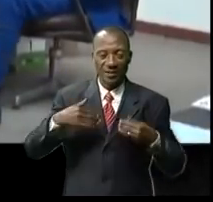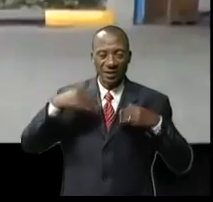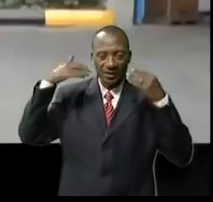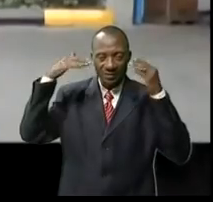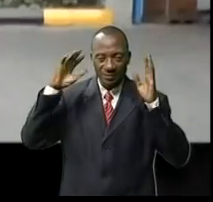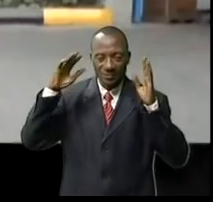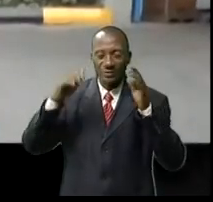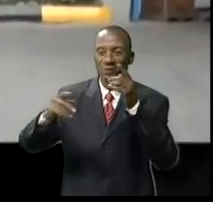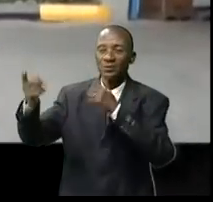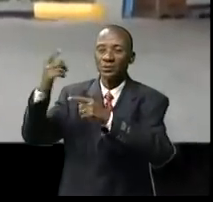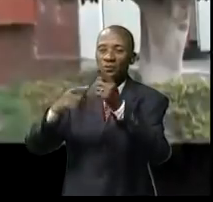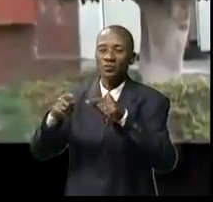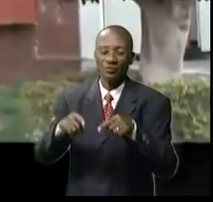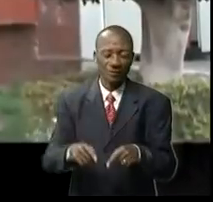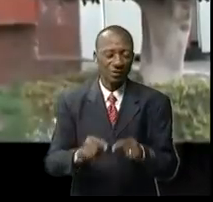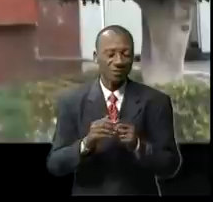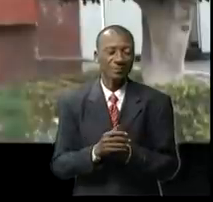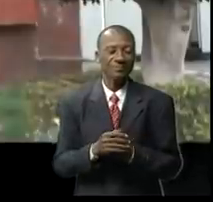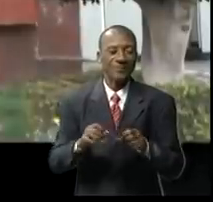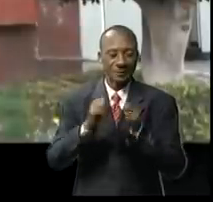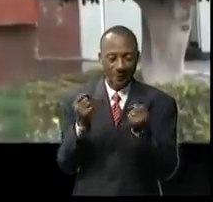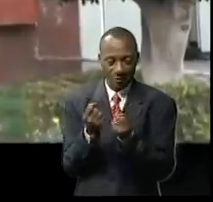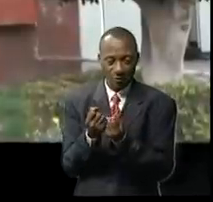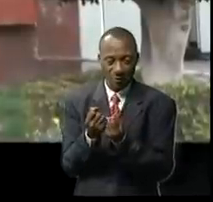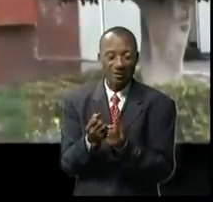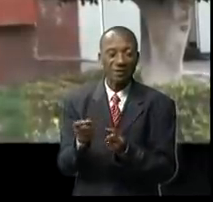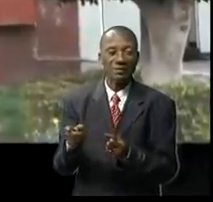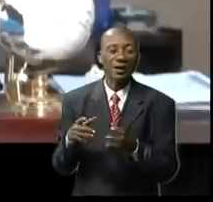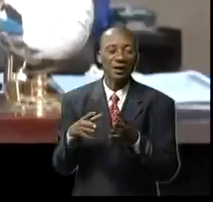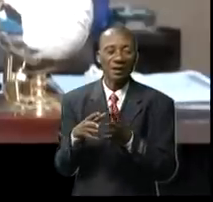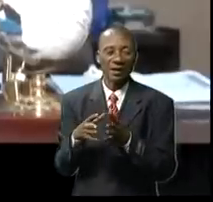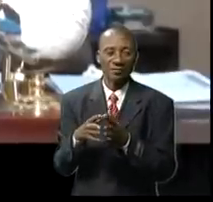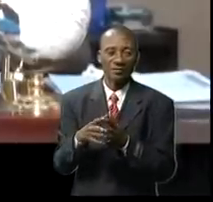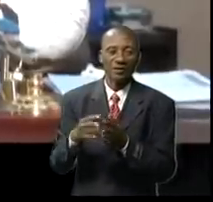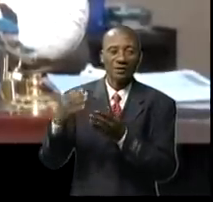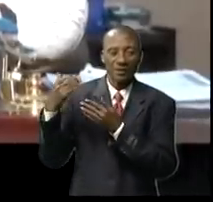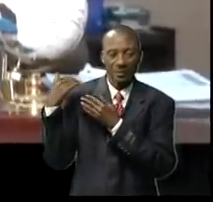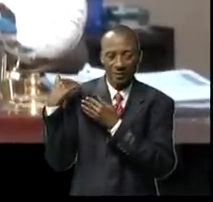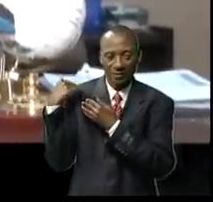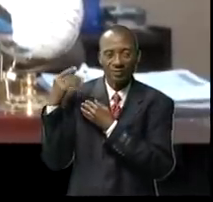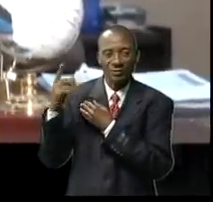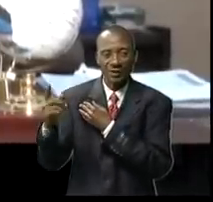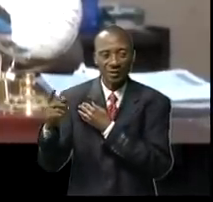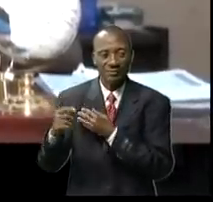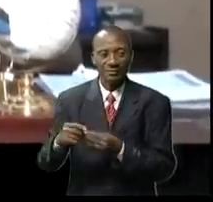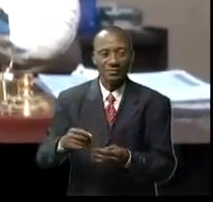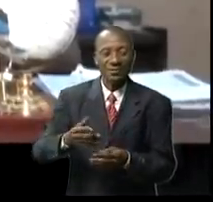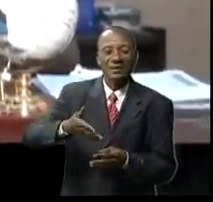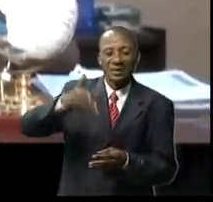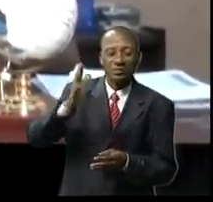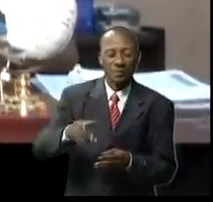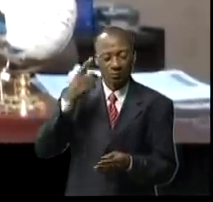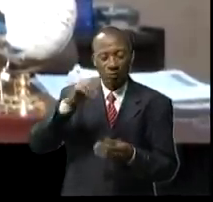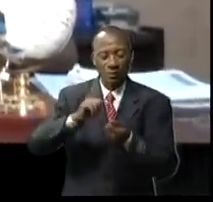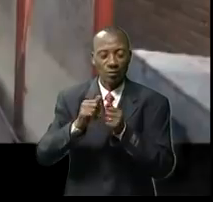exhaustifs. Aujourd'hui, la société EGMAC de l'Égypte, dirigée par Meda Ramadan et spécialisée dans les secteurs de